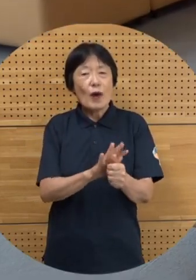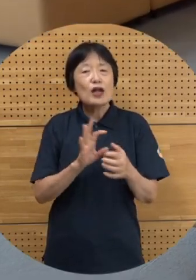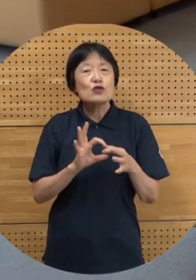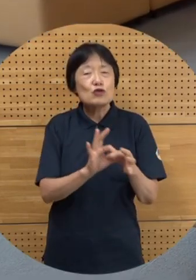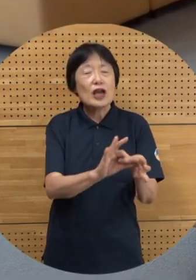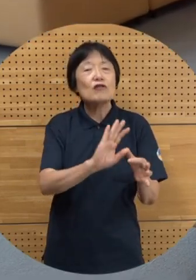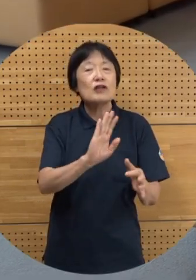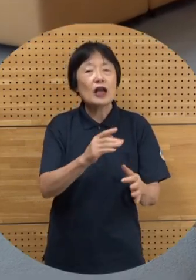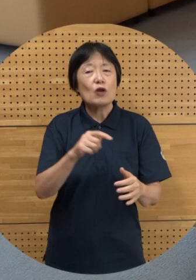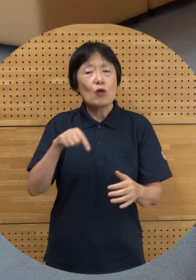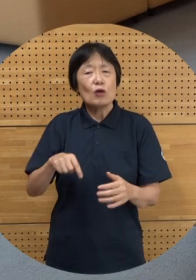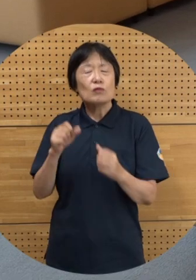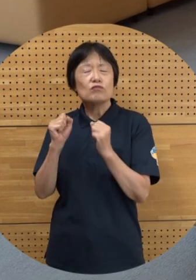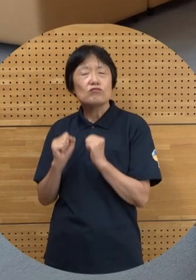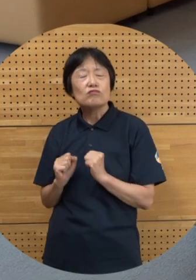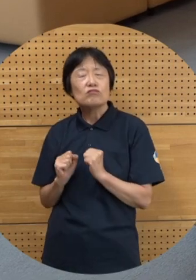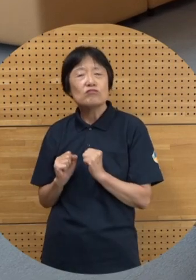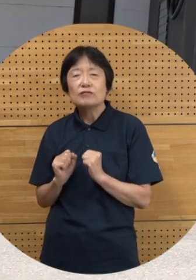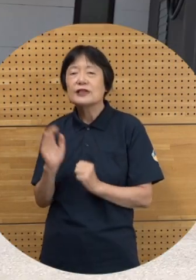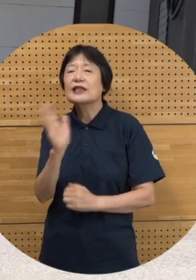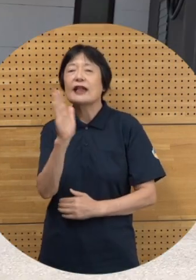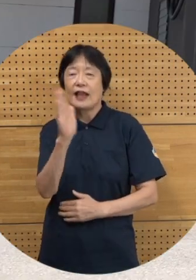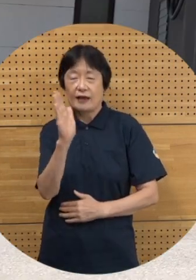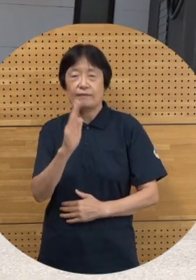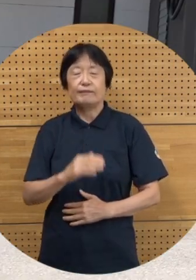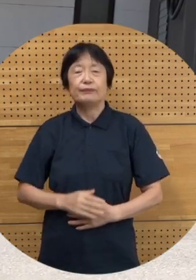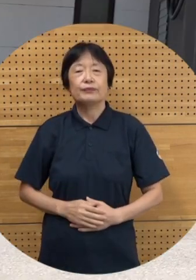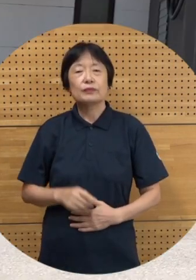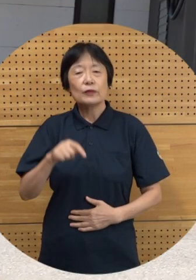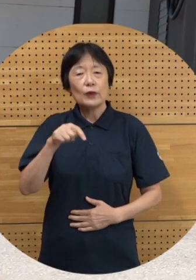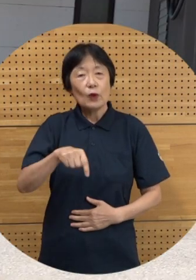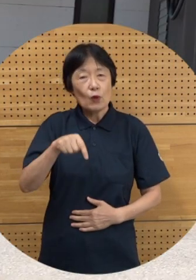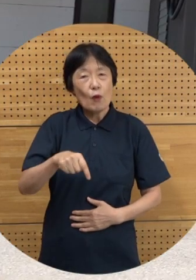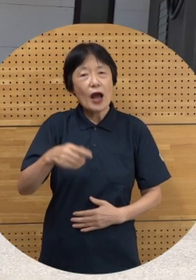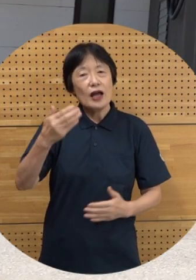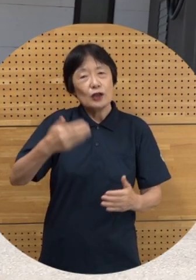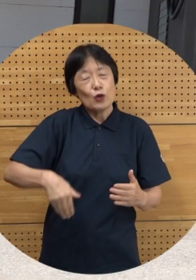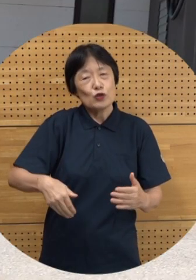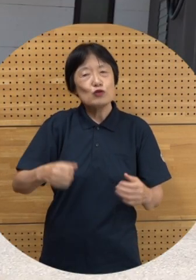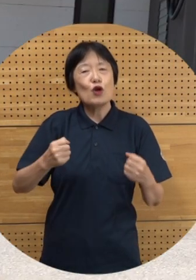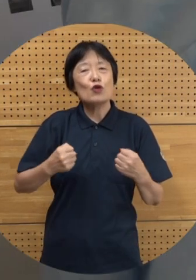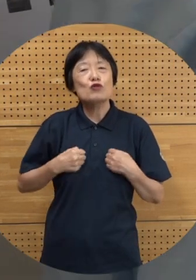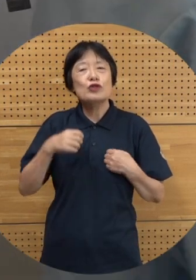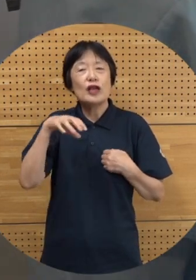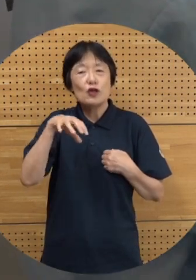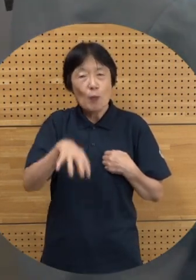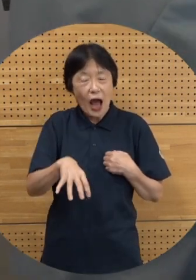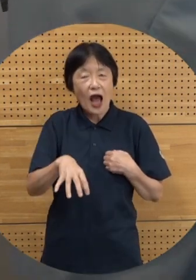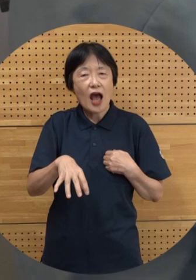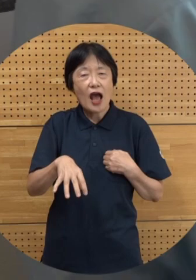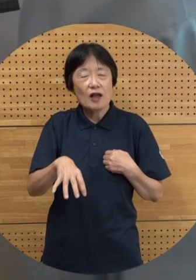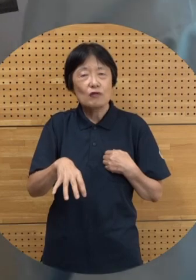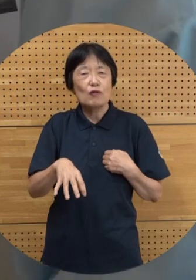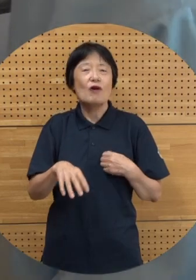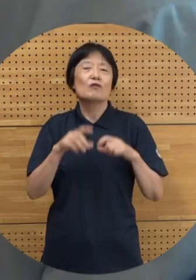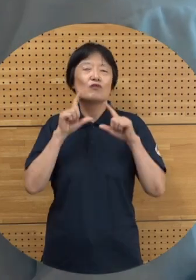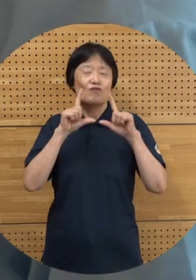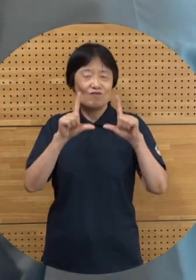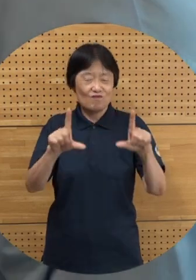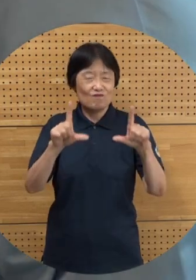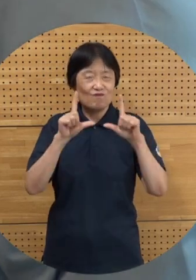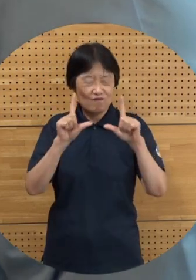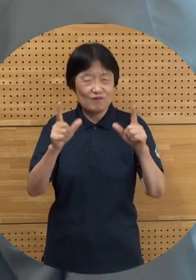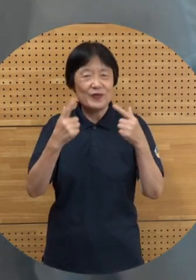、いつまでもここにいるんじゃないよと、ここは本当にあくまで通過点ですよっていうふうなことを、常日頃